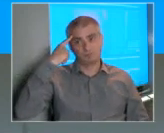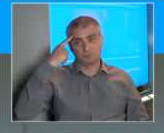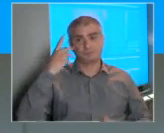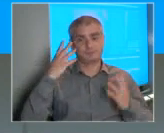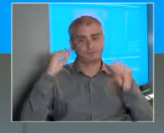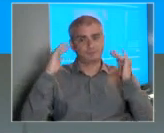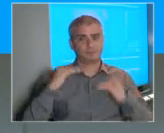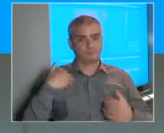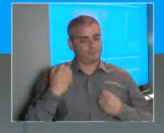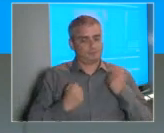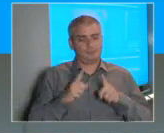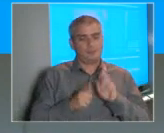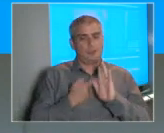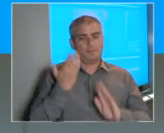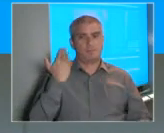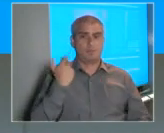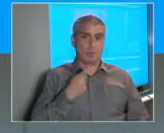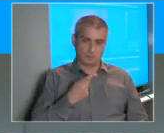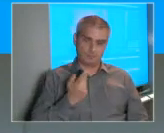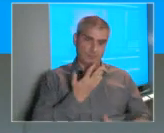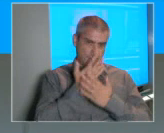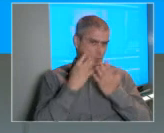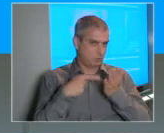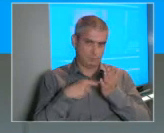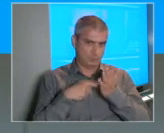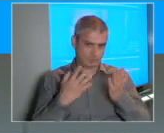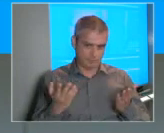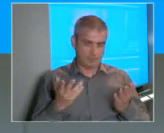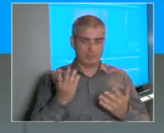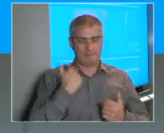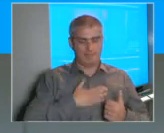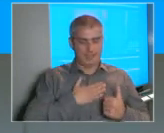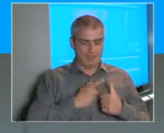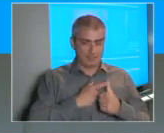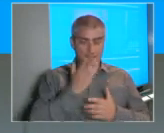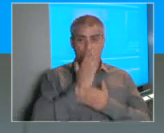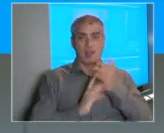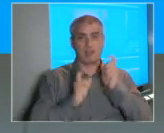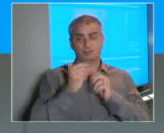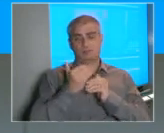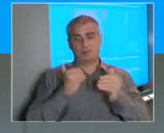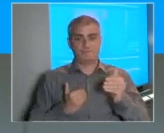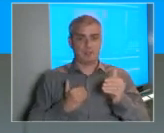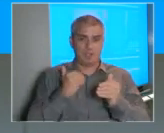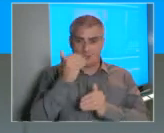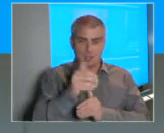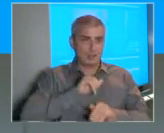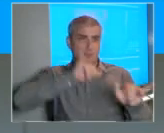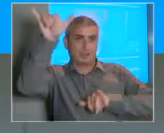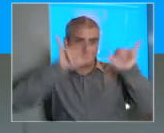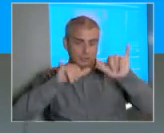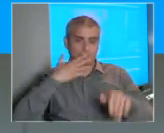פחות אנרגטי מהפעם הקודמת, וזה ברור למה, לפני חגים, חלק מהאנשים לפני, אחרי,